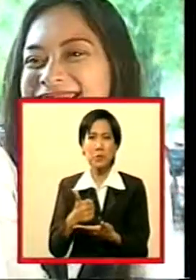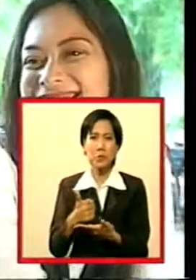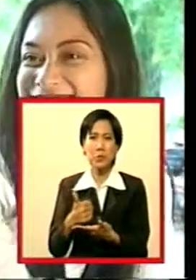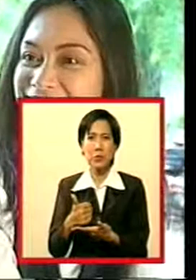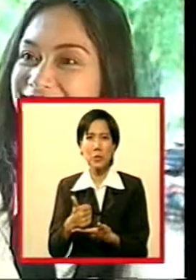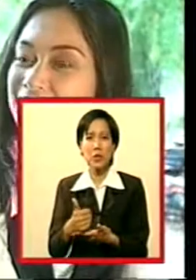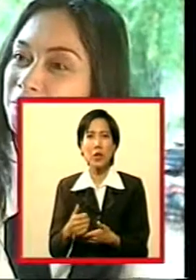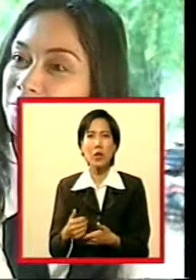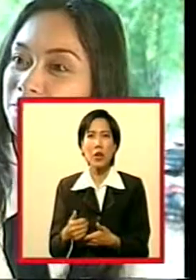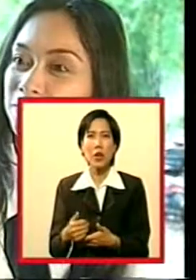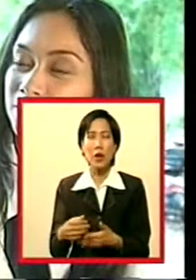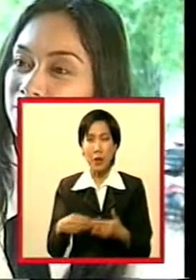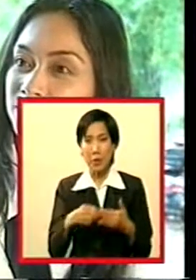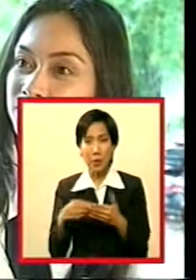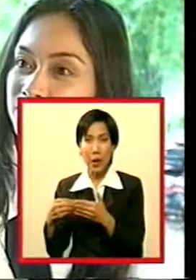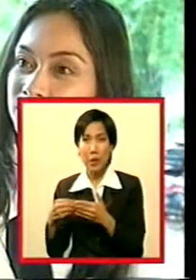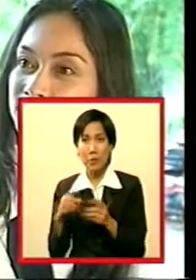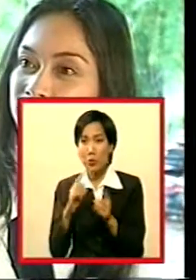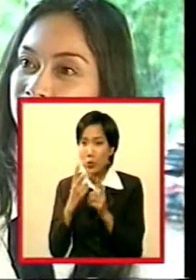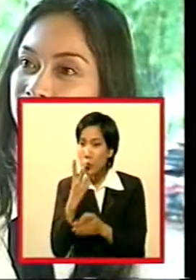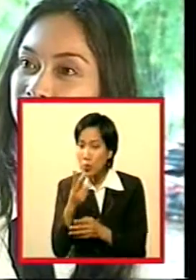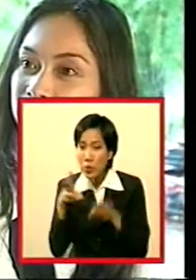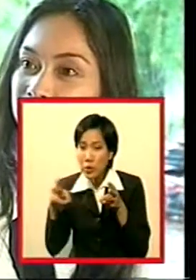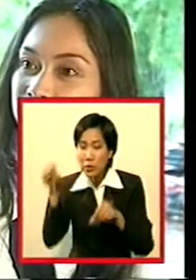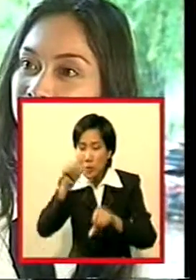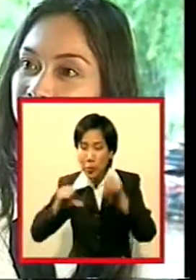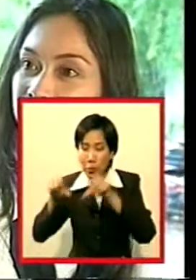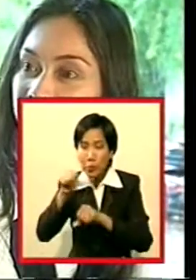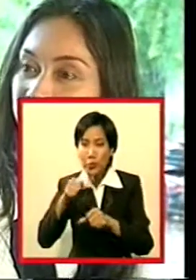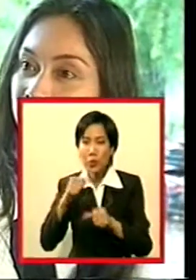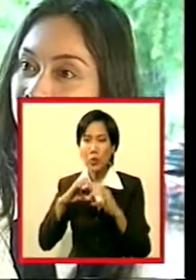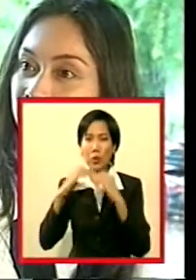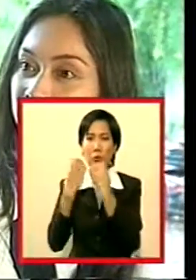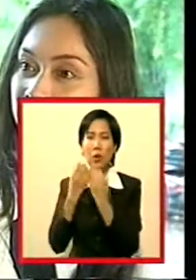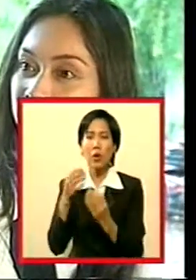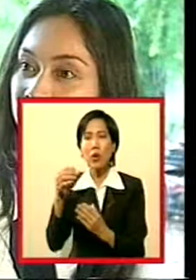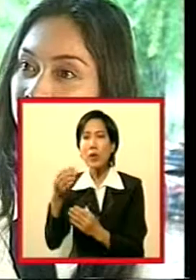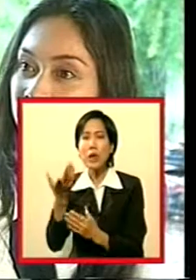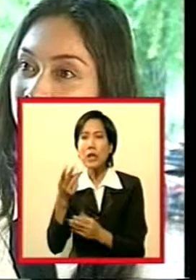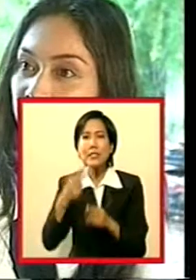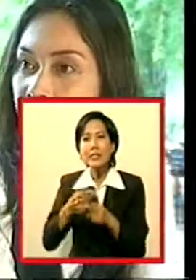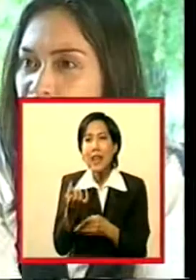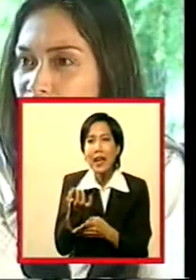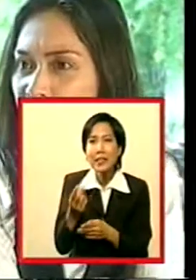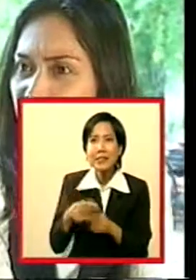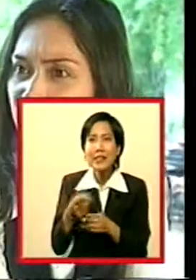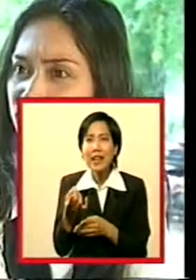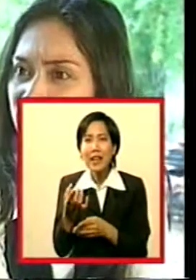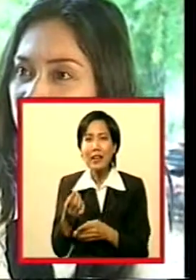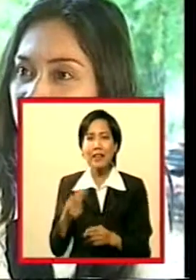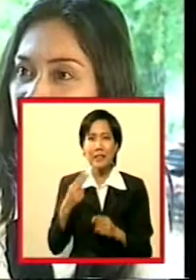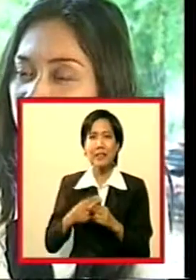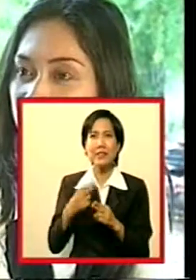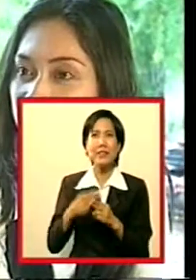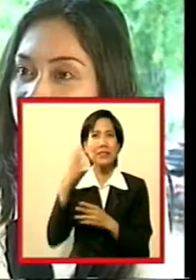แล้วที่ก่อนที่พี่จะพาพวกเราสองคนเข้าไปดูวิธีการทำข้าวเกี๊ยวข้างในเนี่ยนะคะยังไม่รู้จักชื่อพี่เลยว่าชื่ออะไร จริ งด้วยค่ะ